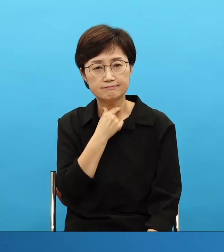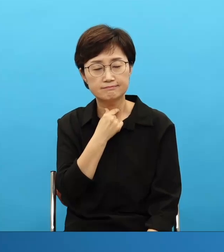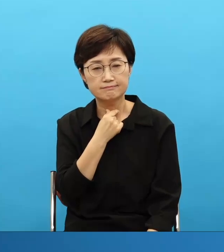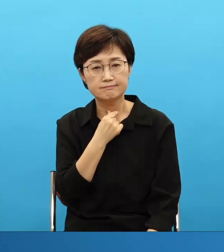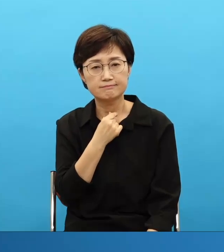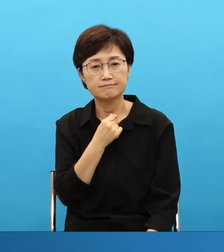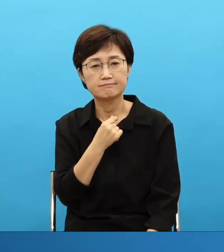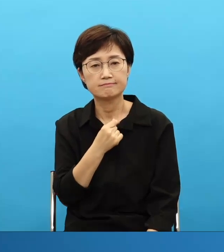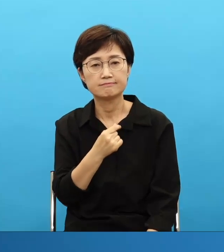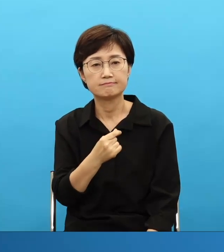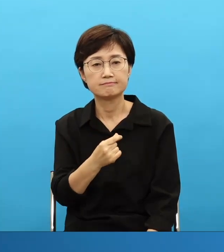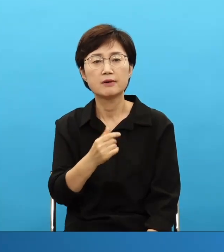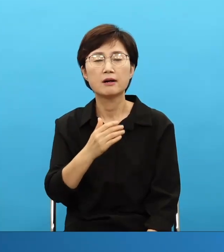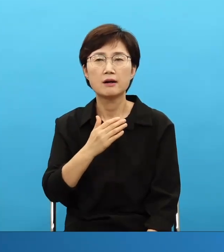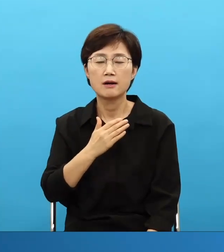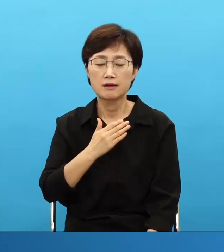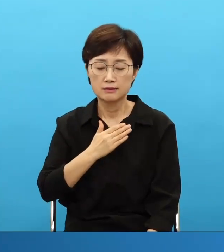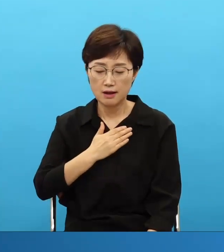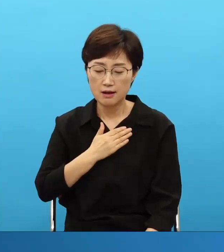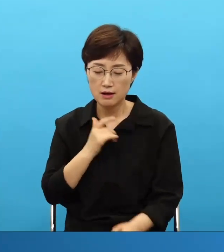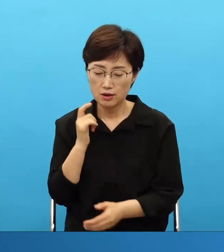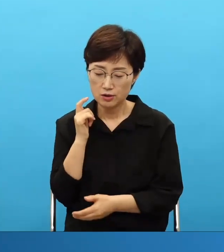전하 나의